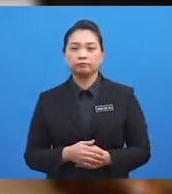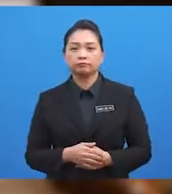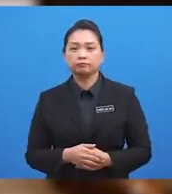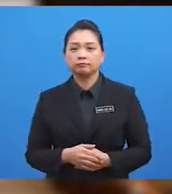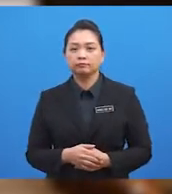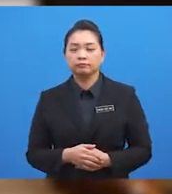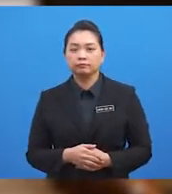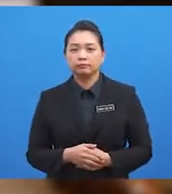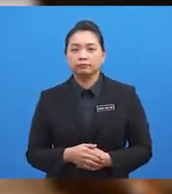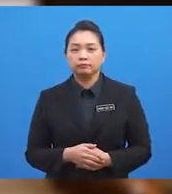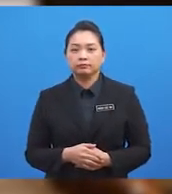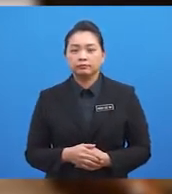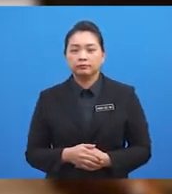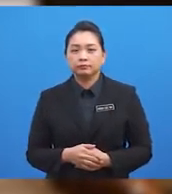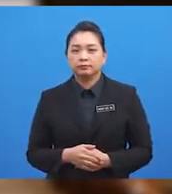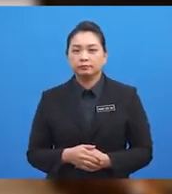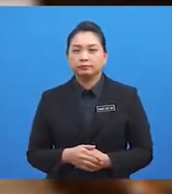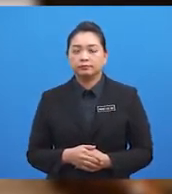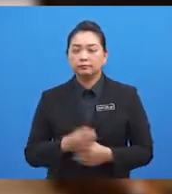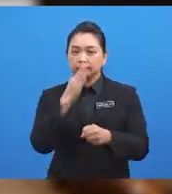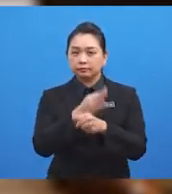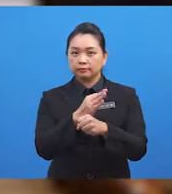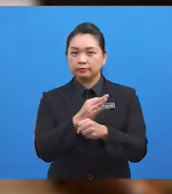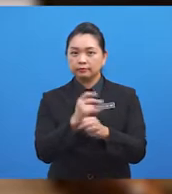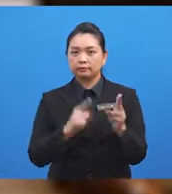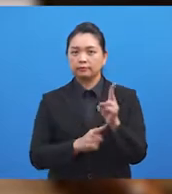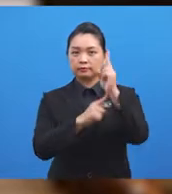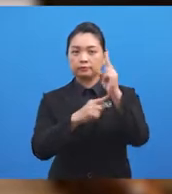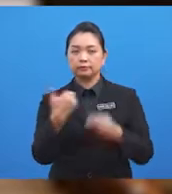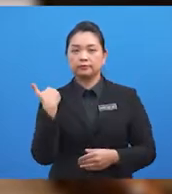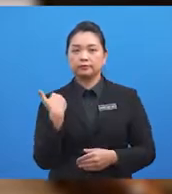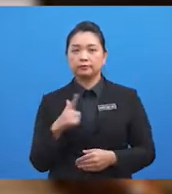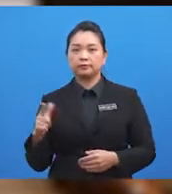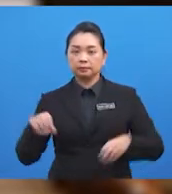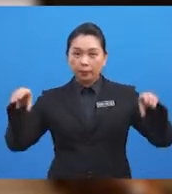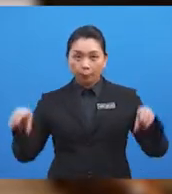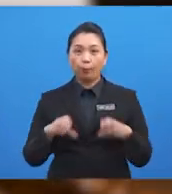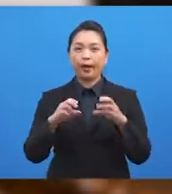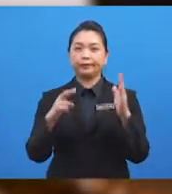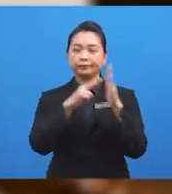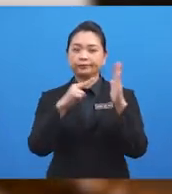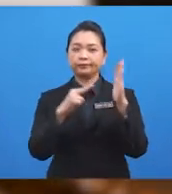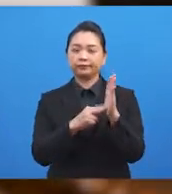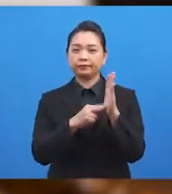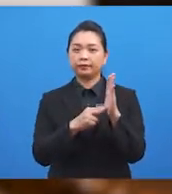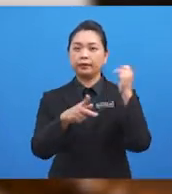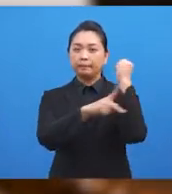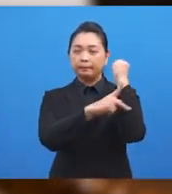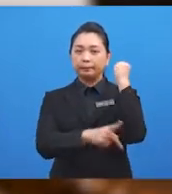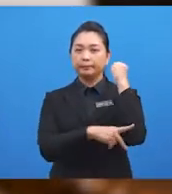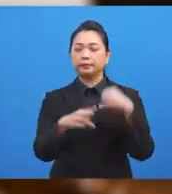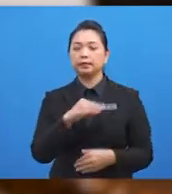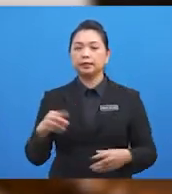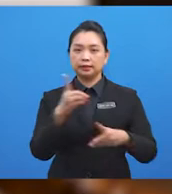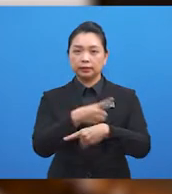Ya, betul. Sudah pasti fungsi utamanya adalah membuat undang-undang. Parlimen dan Dewan